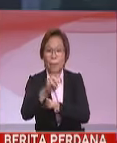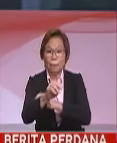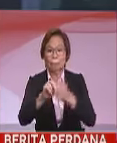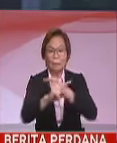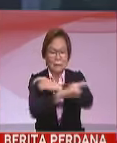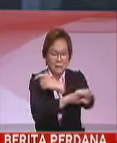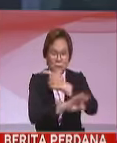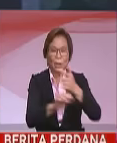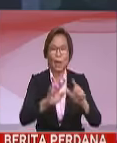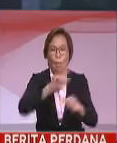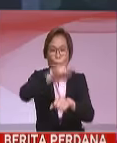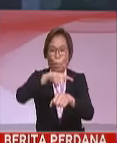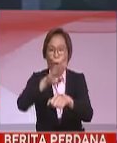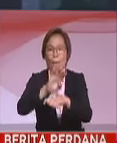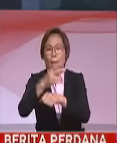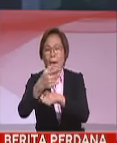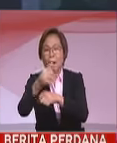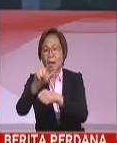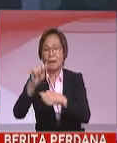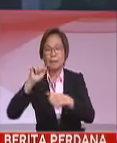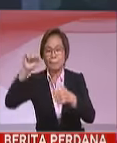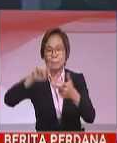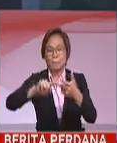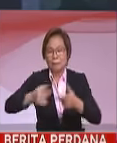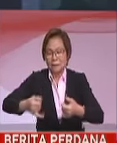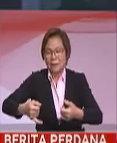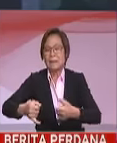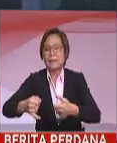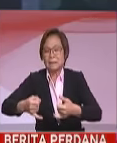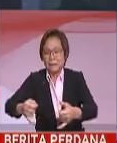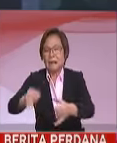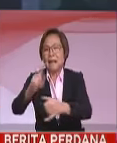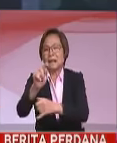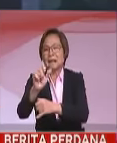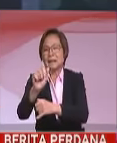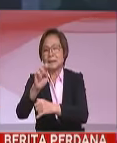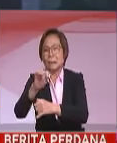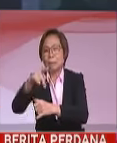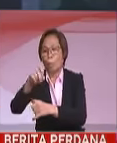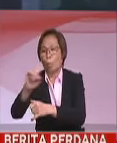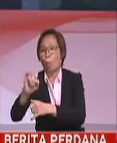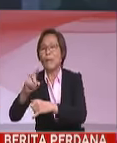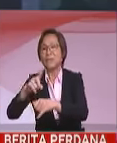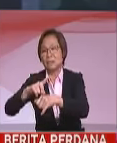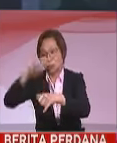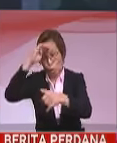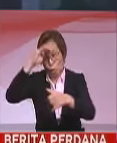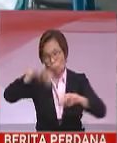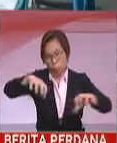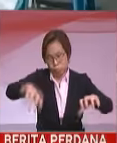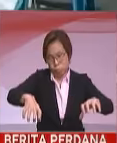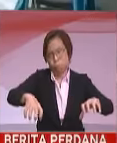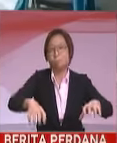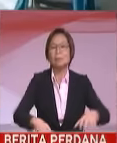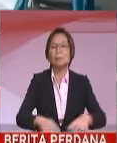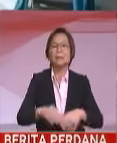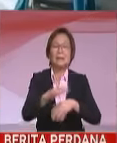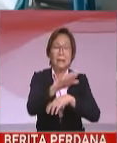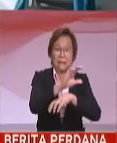kluster Pulau Berhala di Sabah dan kluster Jalan Tampoi di Johor. Kluster Ceram melibatkan daerah